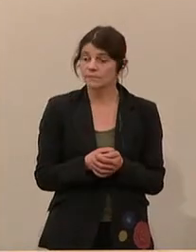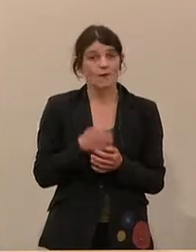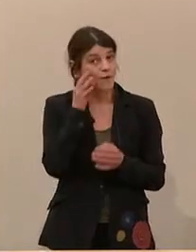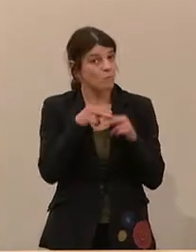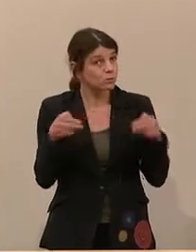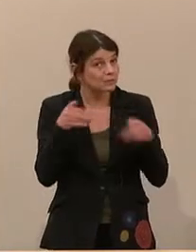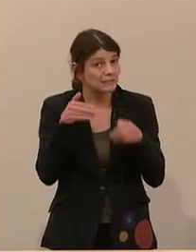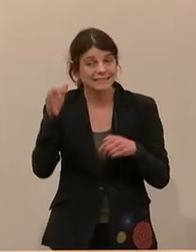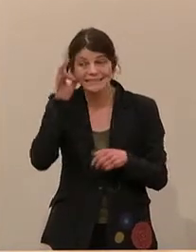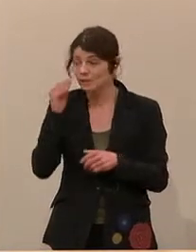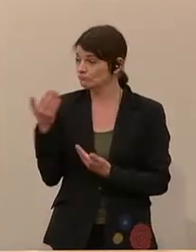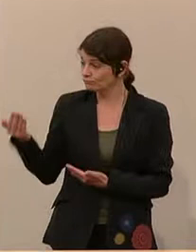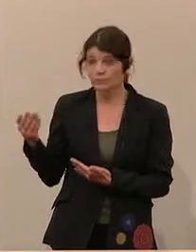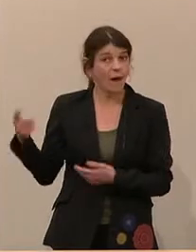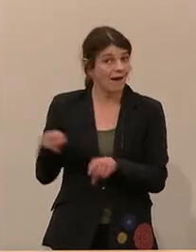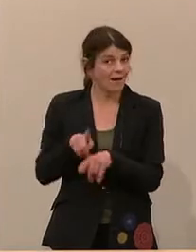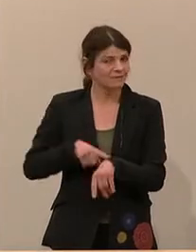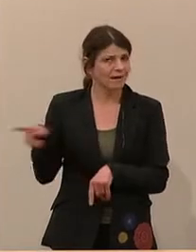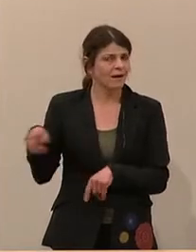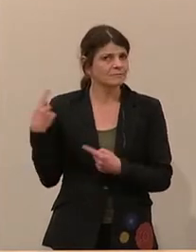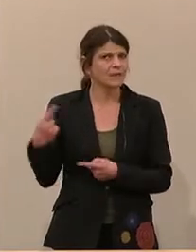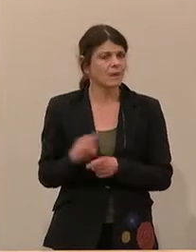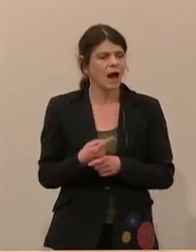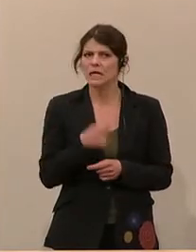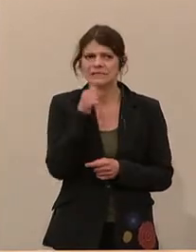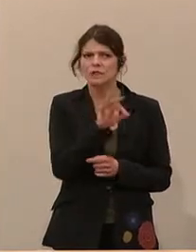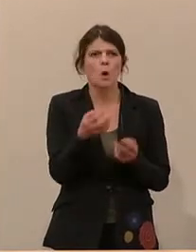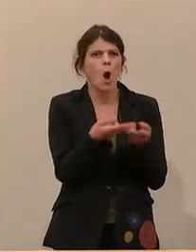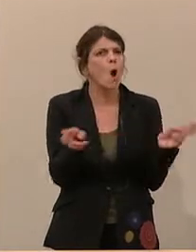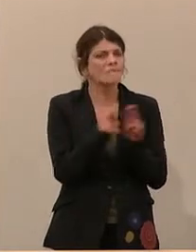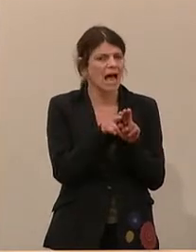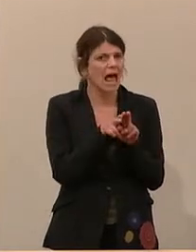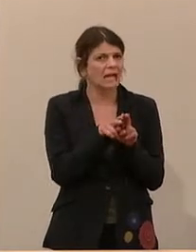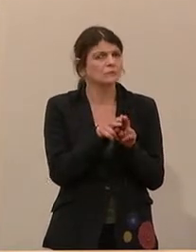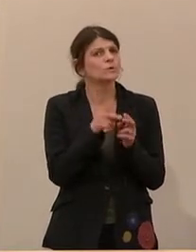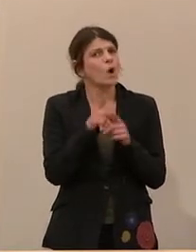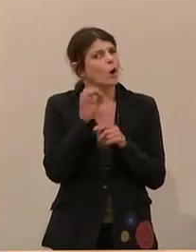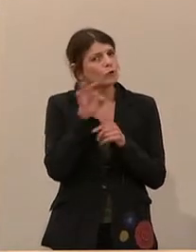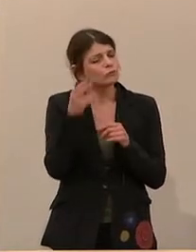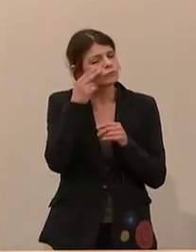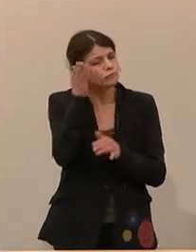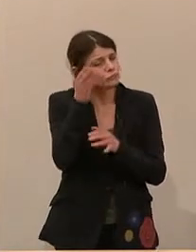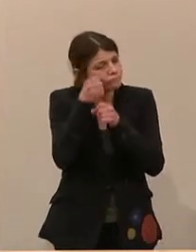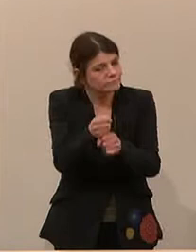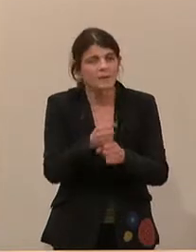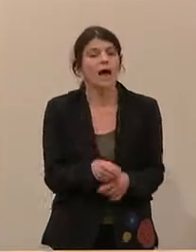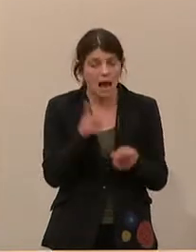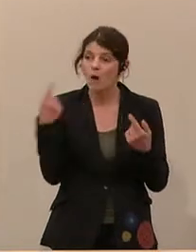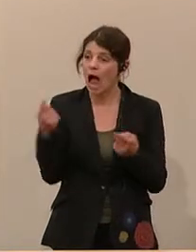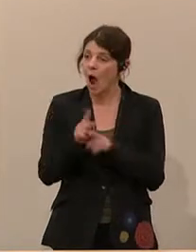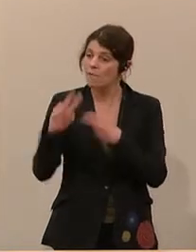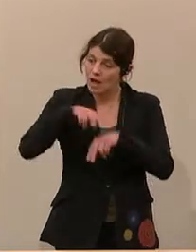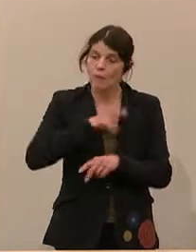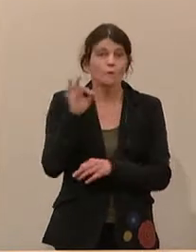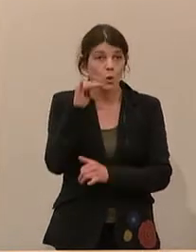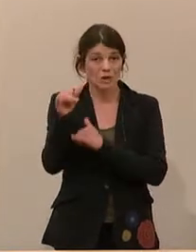Frau Bundesministerin, du bist ja auch zugleich nicht nur Umwelt und für Nachhaltigkeit zuständig, sondern auch für den Tourismus. Und